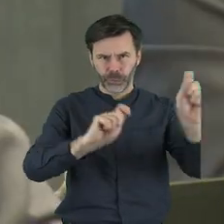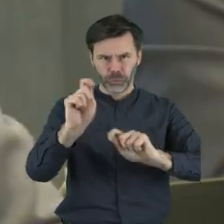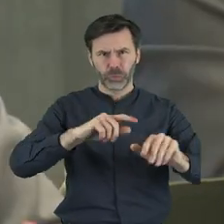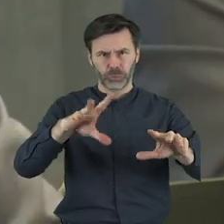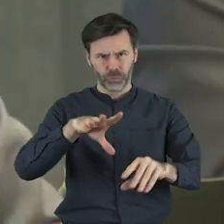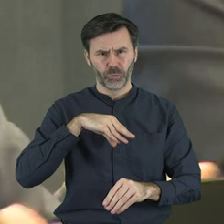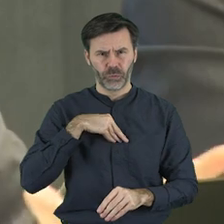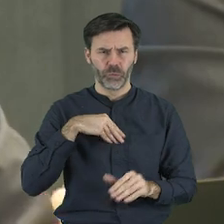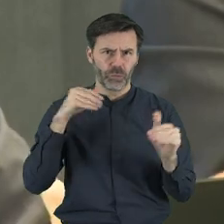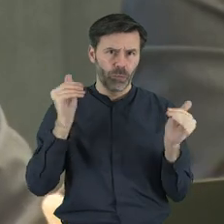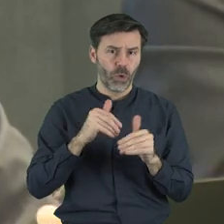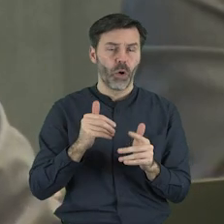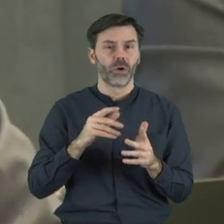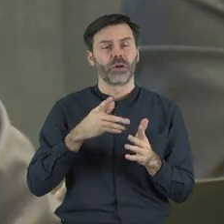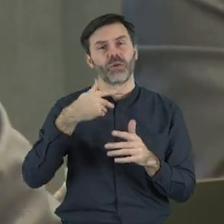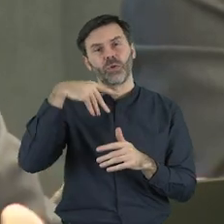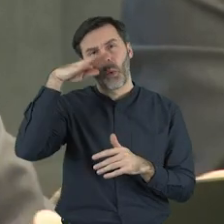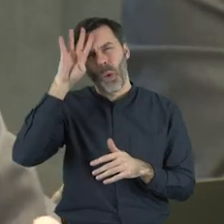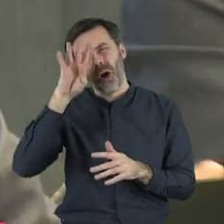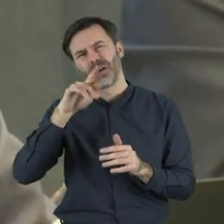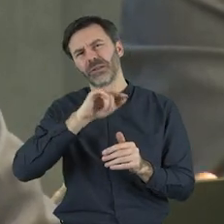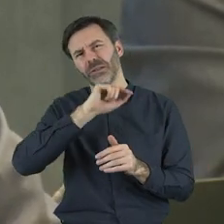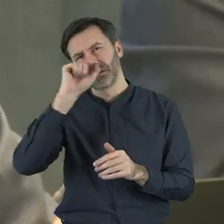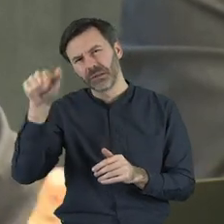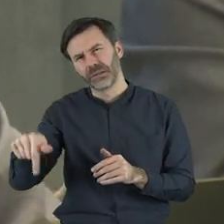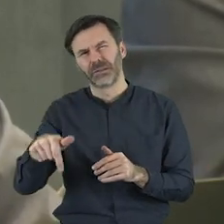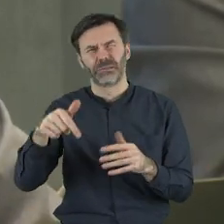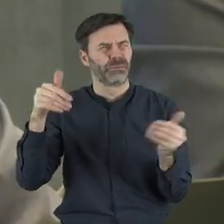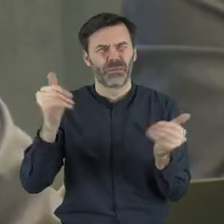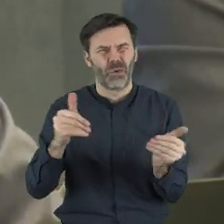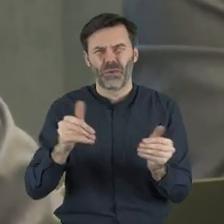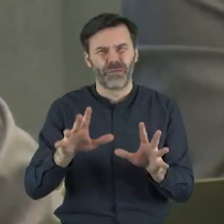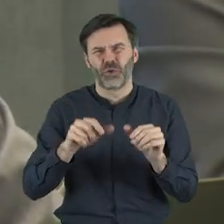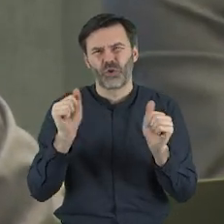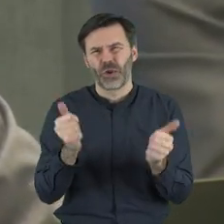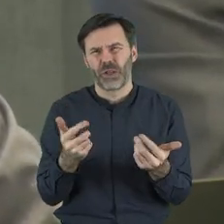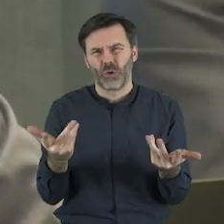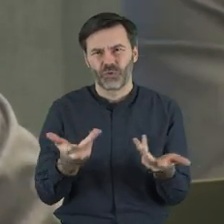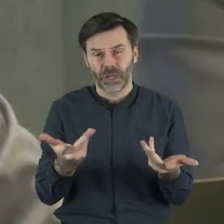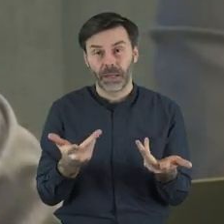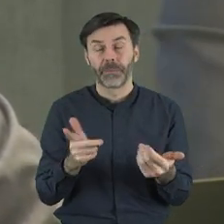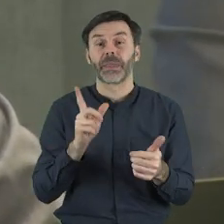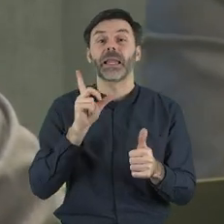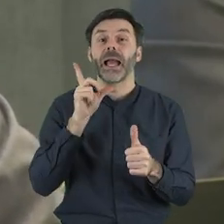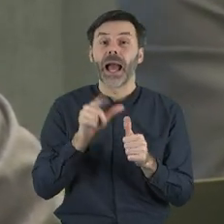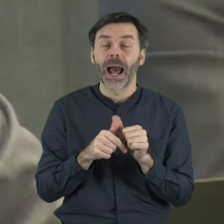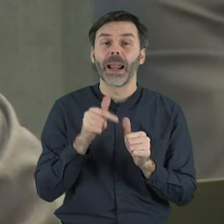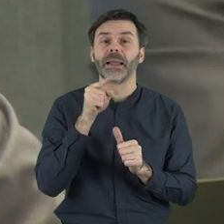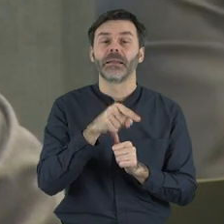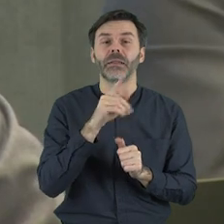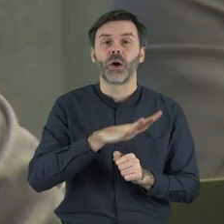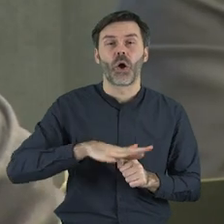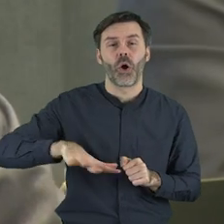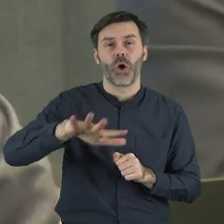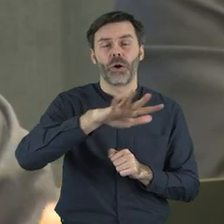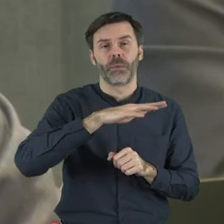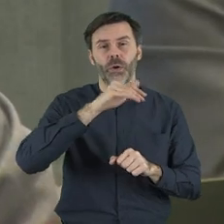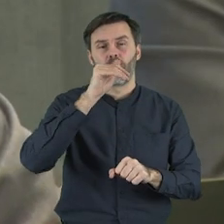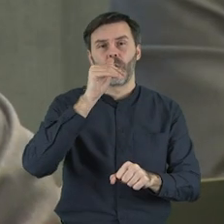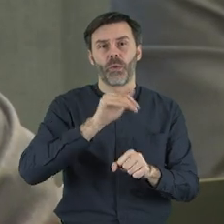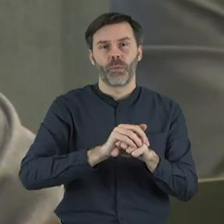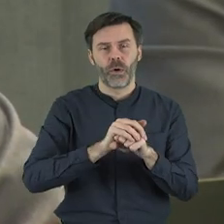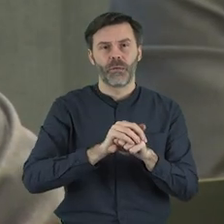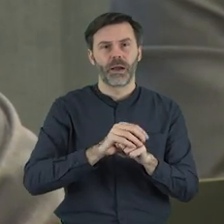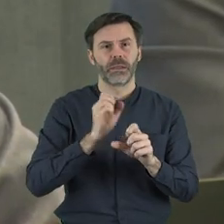i gdziekolwiek. Natomiast obszar, na który jest zawarta umowa, to są te trzy powiaty. Żebyśmy tutaj